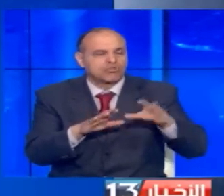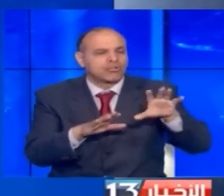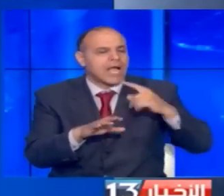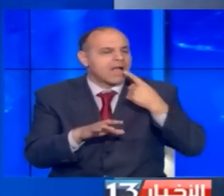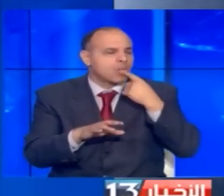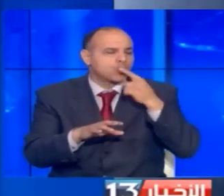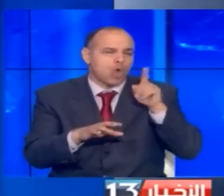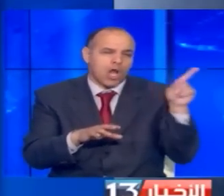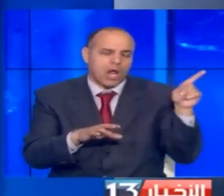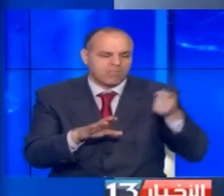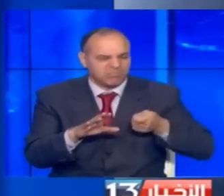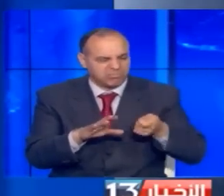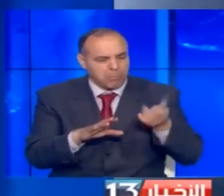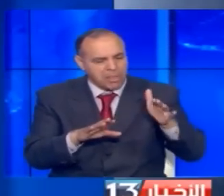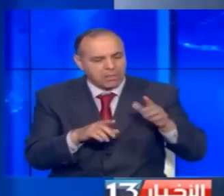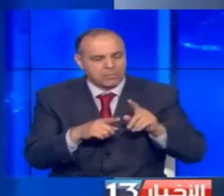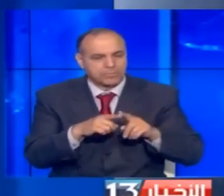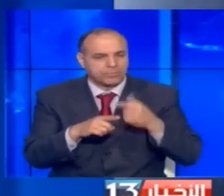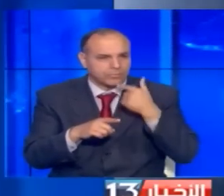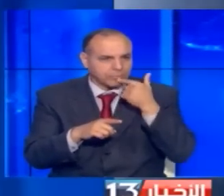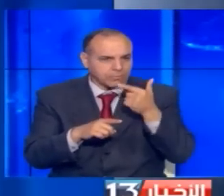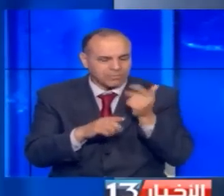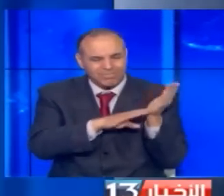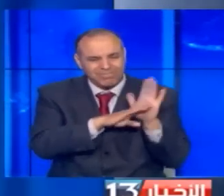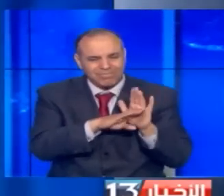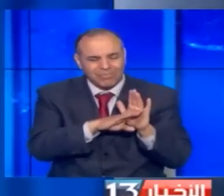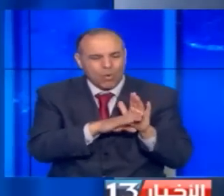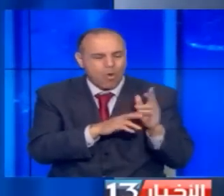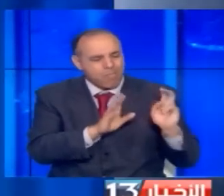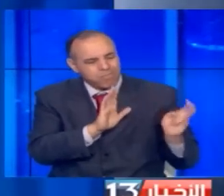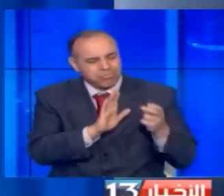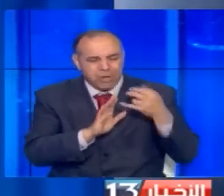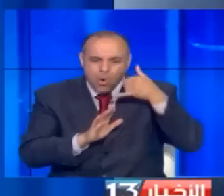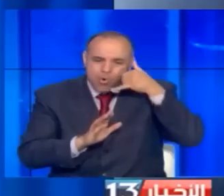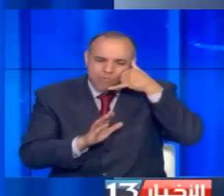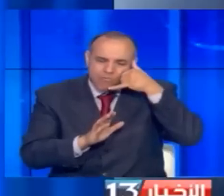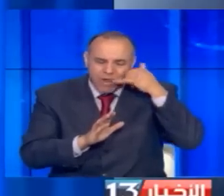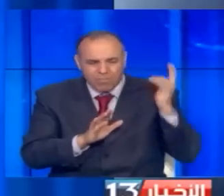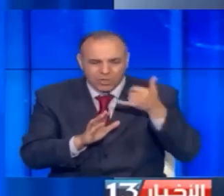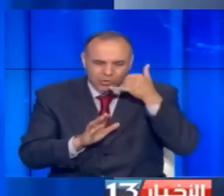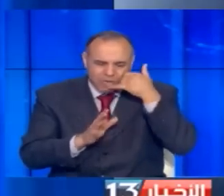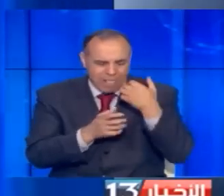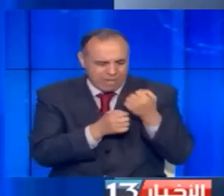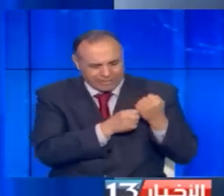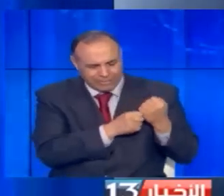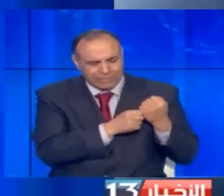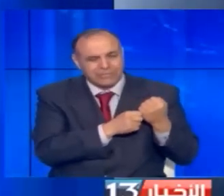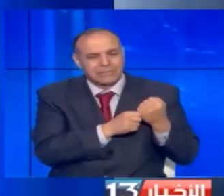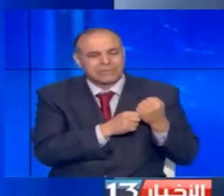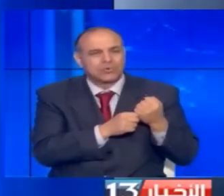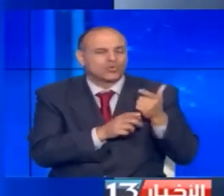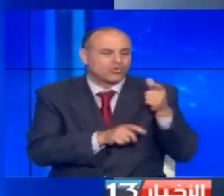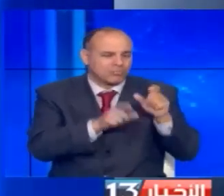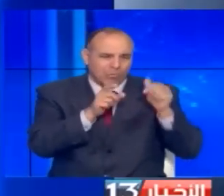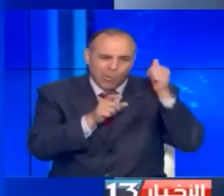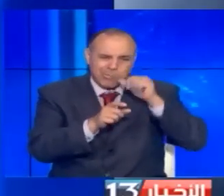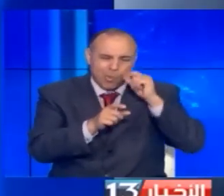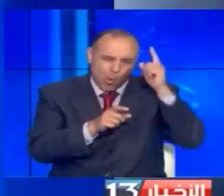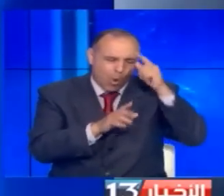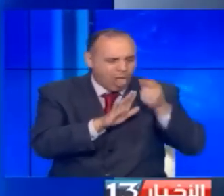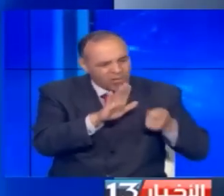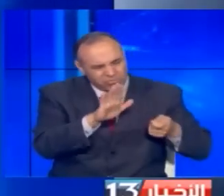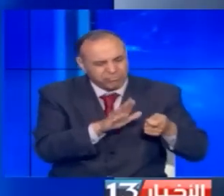دار فضال سكرة عند دفاعه عن نفسه أثناء محاولة افتكاك هاتفه الجوال من قبل مجموعة